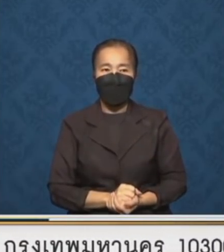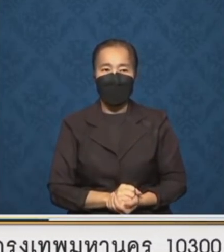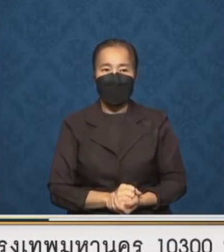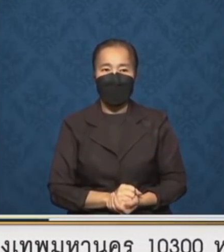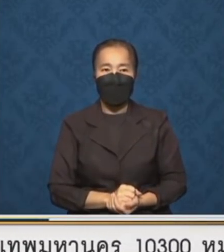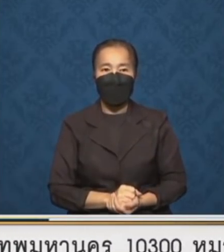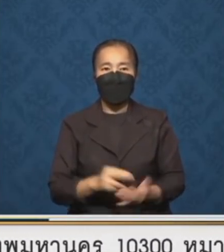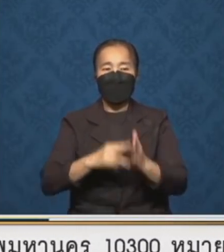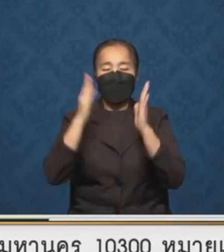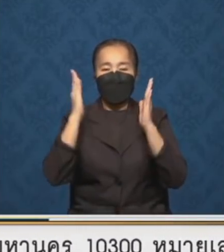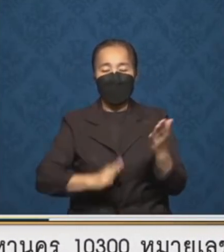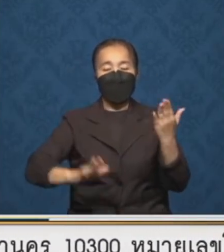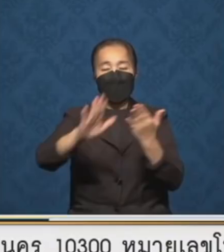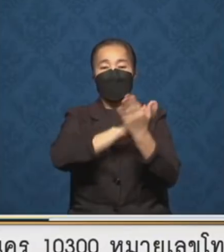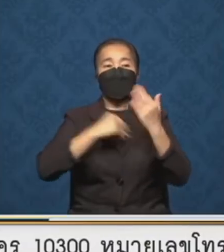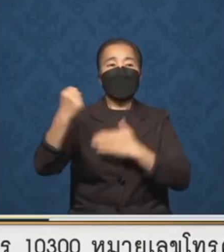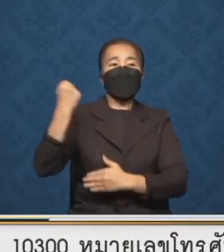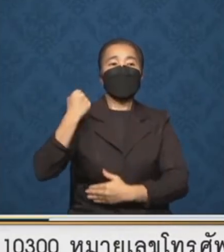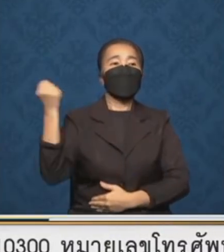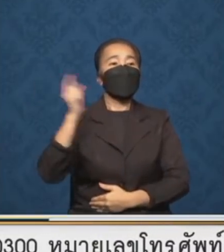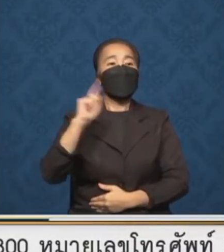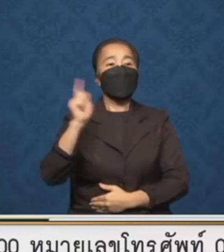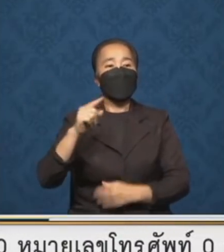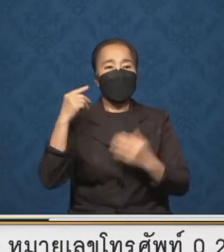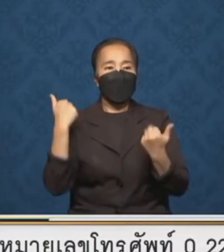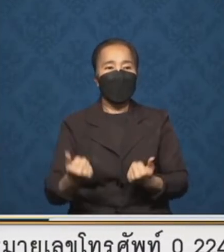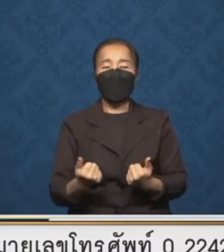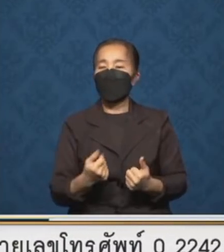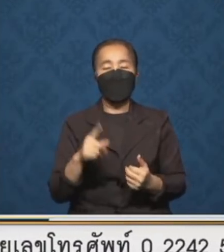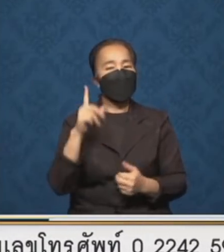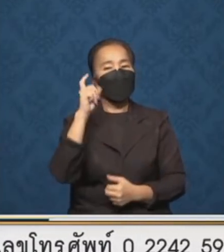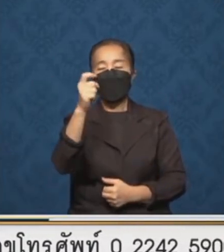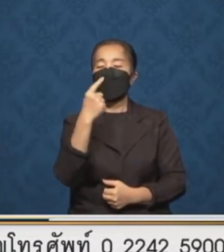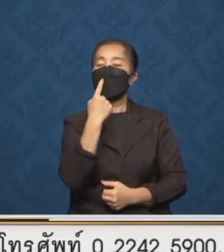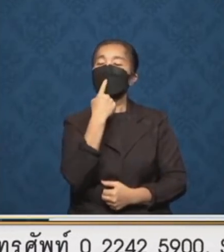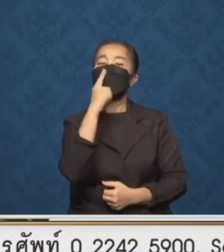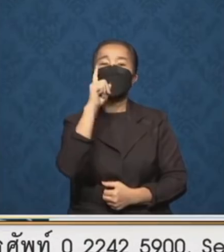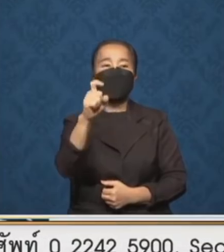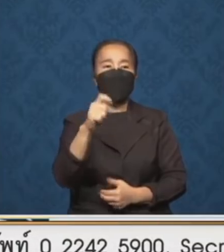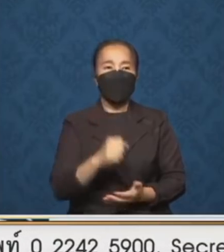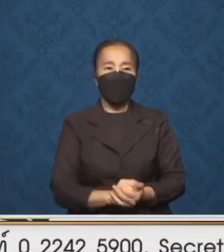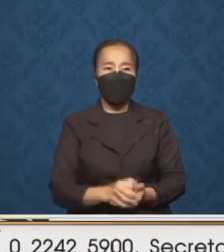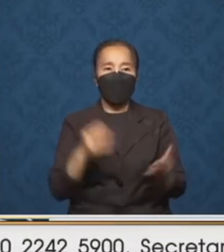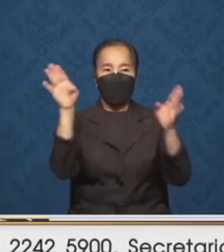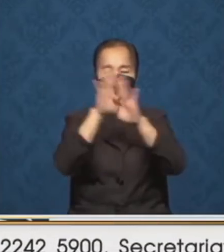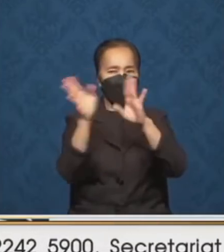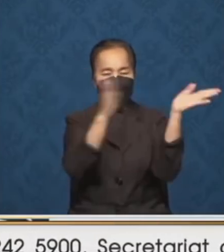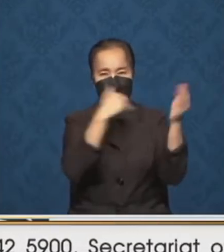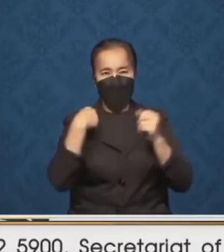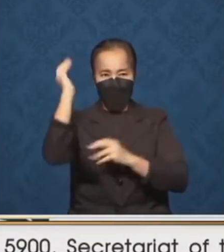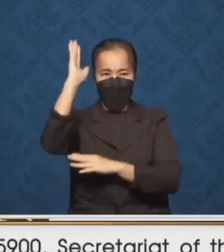ความมั่นคงของประเทศนี่มันบอบบางอะไรก็ได้ขนาดนี้ครับท่านประธานปิดได้เลยครับเดี๋ยวมีคนประท้วง